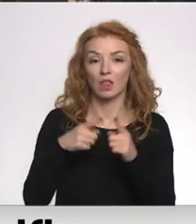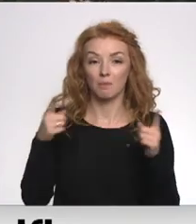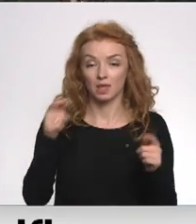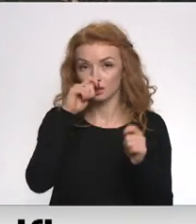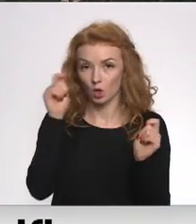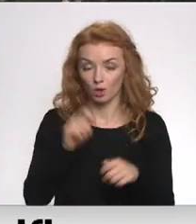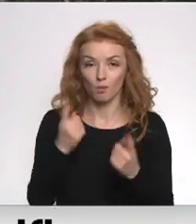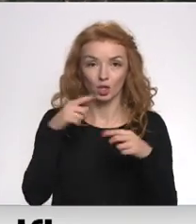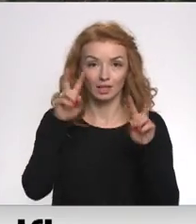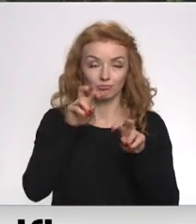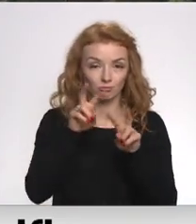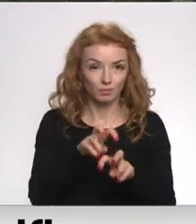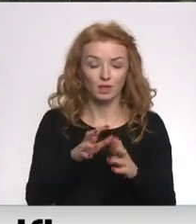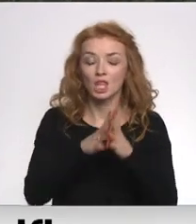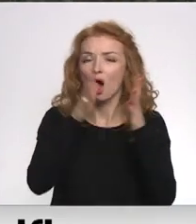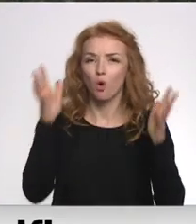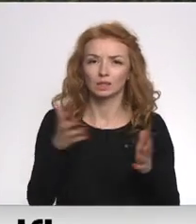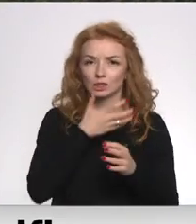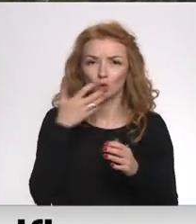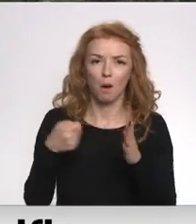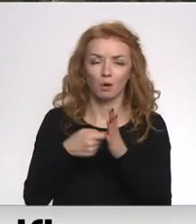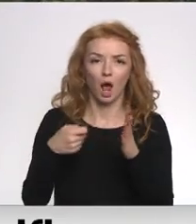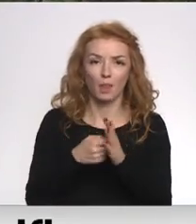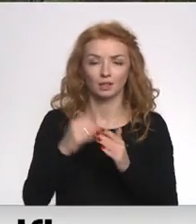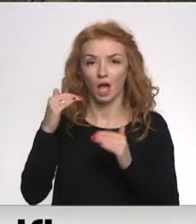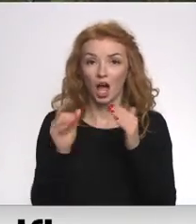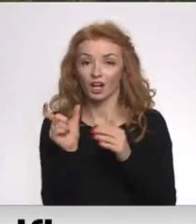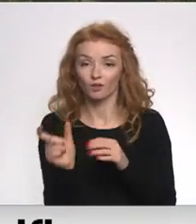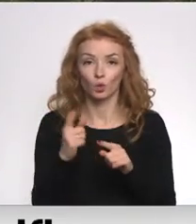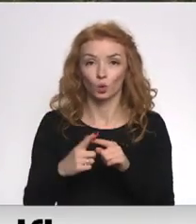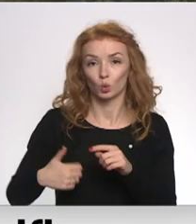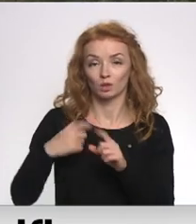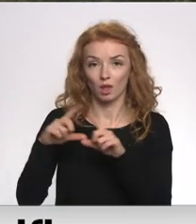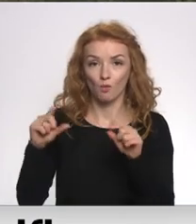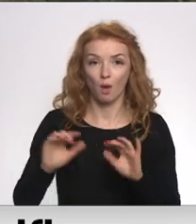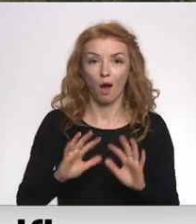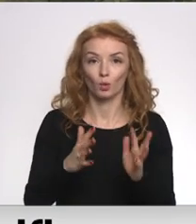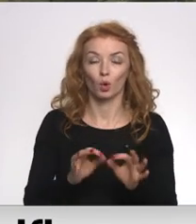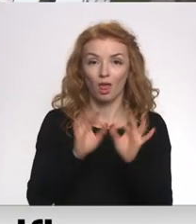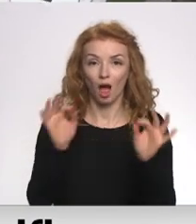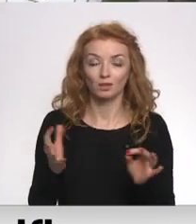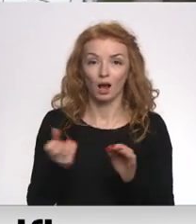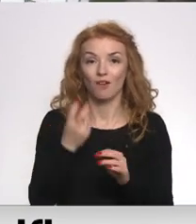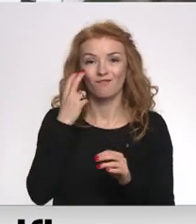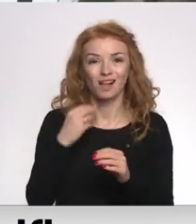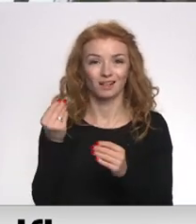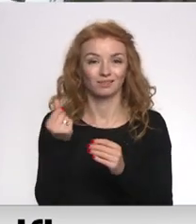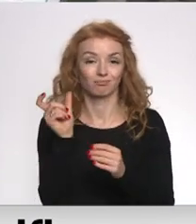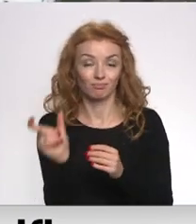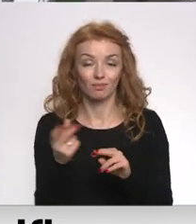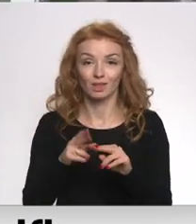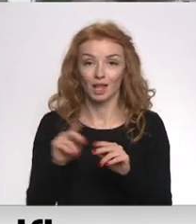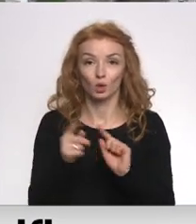šobrīd izskatīšanā vēl atrodas daudzi siltuma apgādes tarifu un uzņēmumiem jaunā apkuras sezona jāsāk ar iepriekšējiem, pieņemti grozījumi,